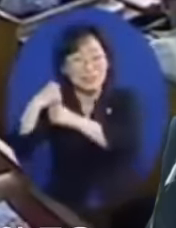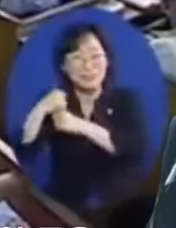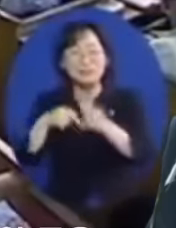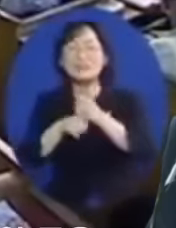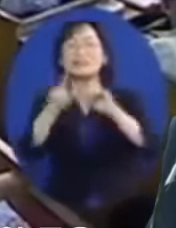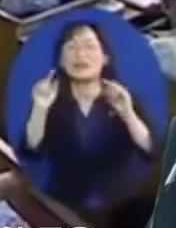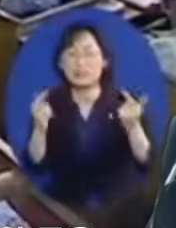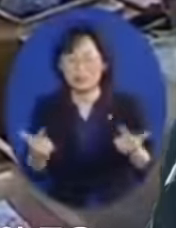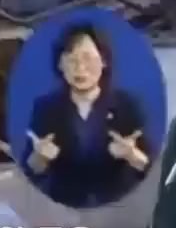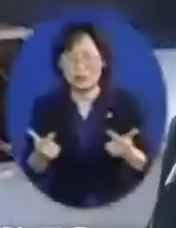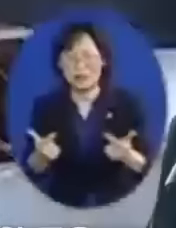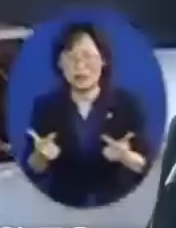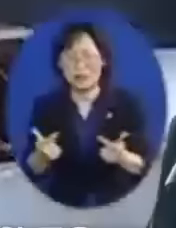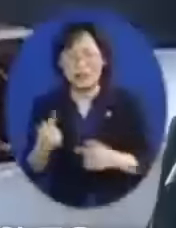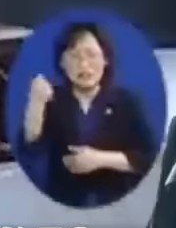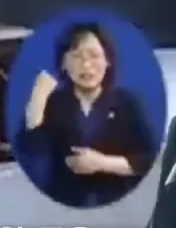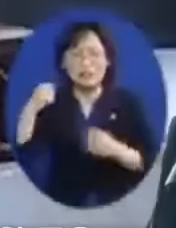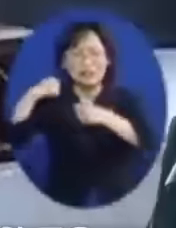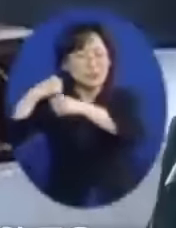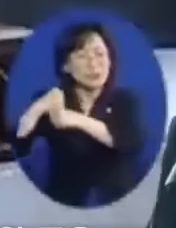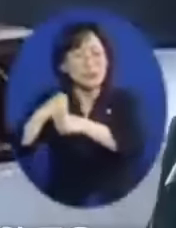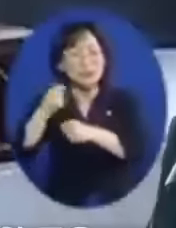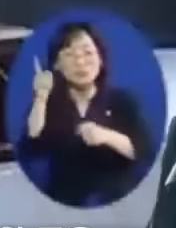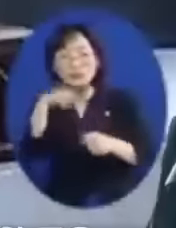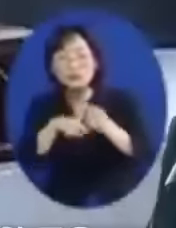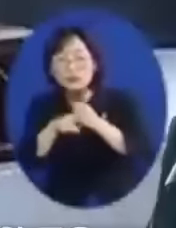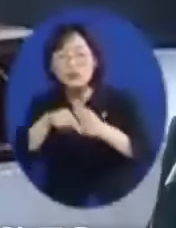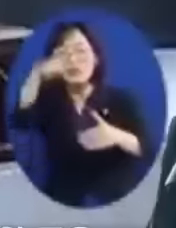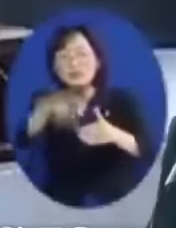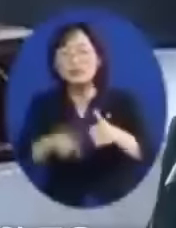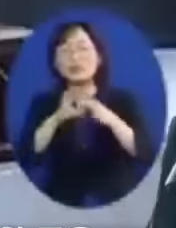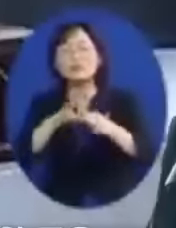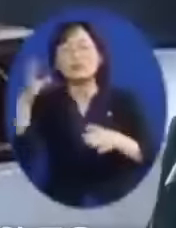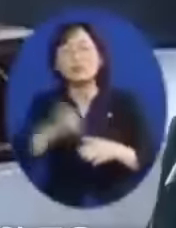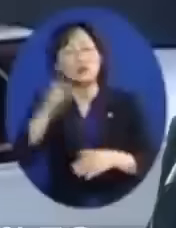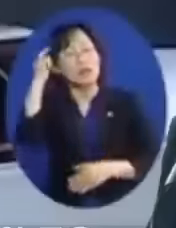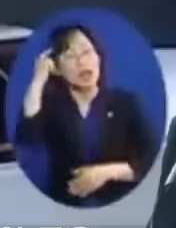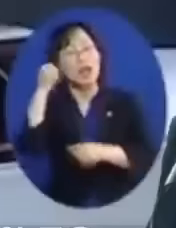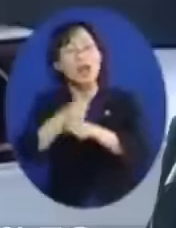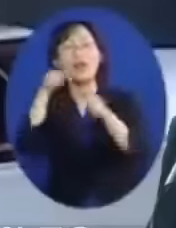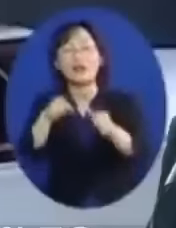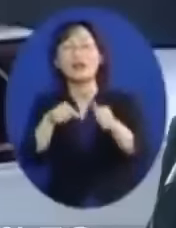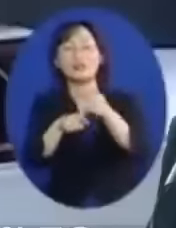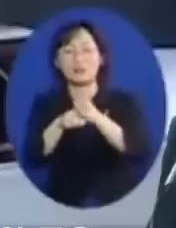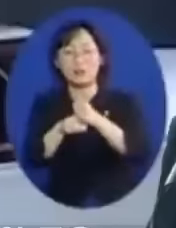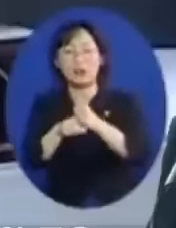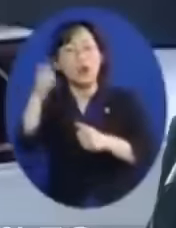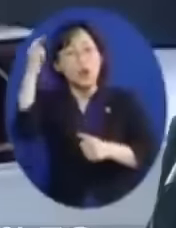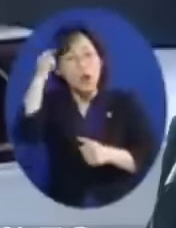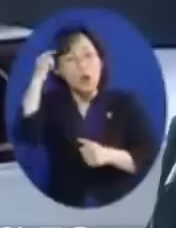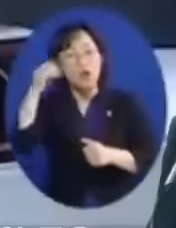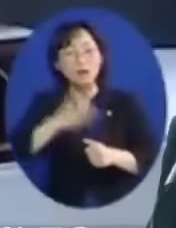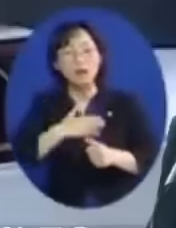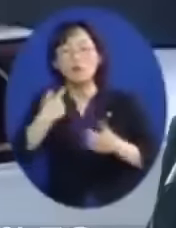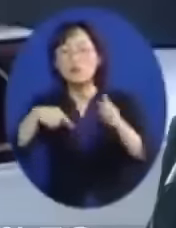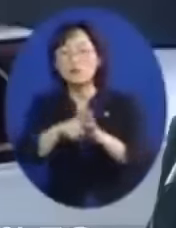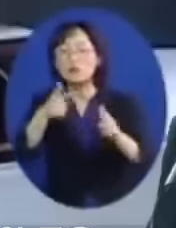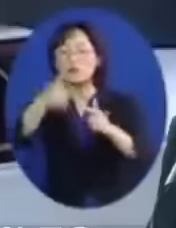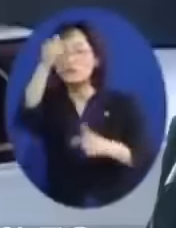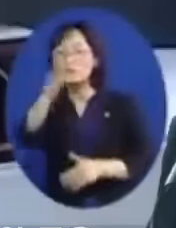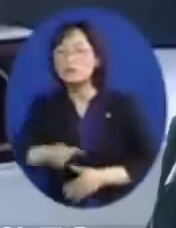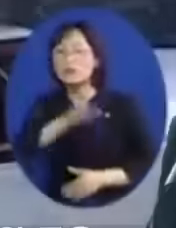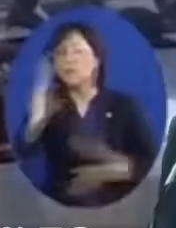아닙니다. 등에 걸머진 것처럼 깊은 관심을 가지고 생각하라는 것입니다. 왜 예수님이 날 위해서 십자가에 죽었는가,